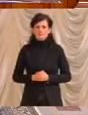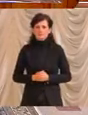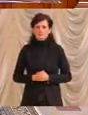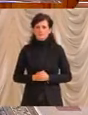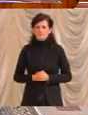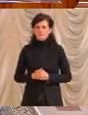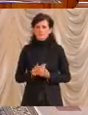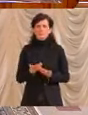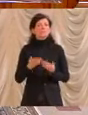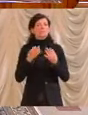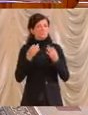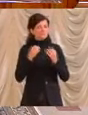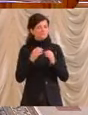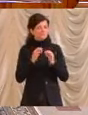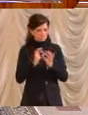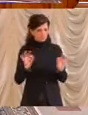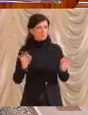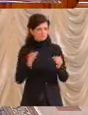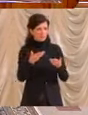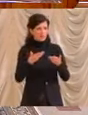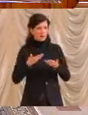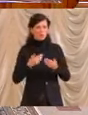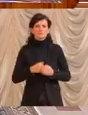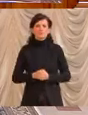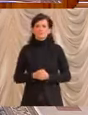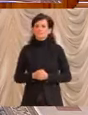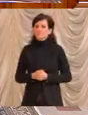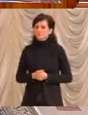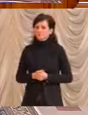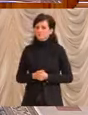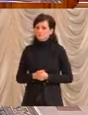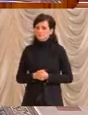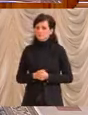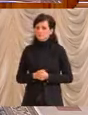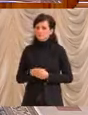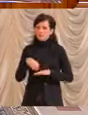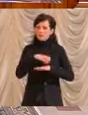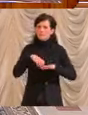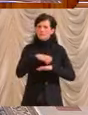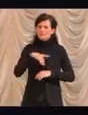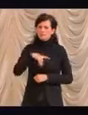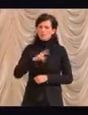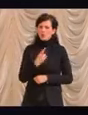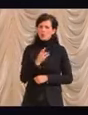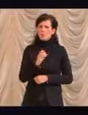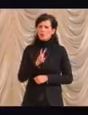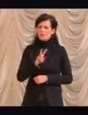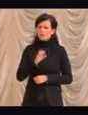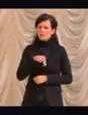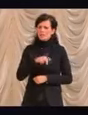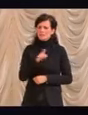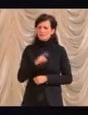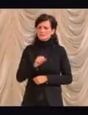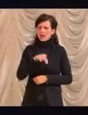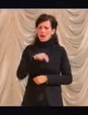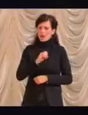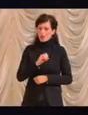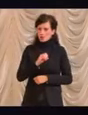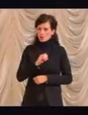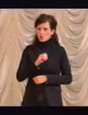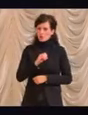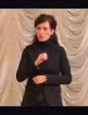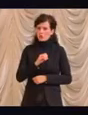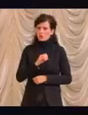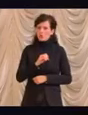Posso? Prego. Ok, oggi il Ministro Provenzano, in un'intervista, profilava una possibile